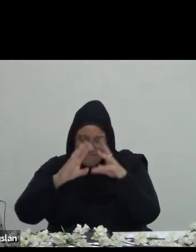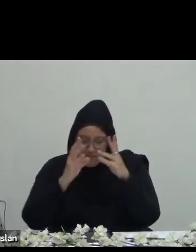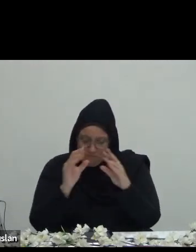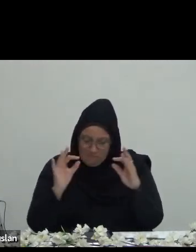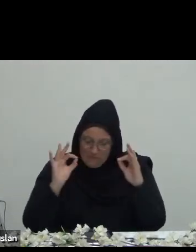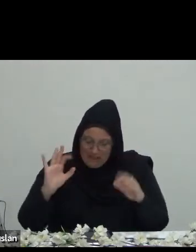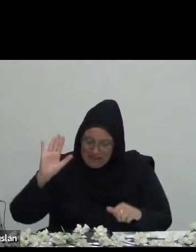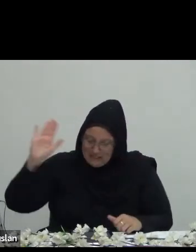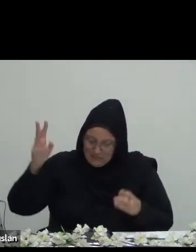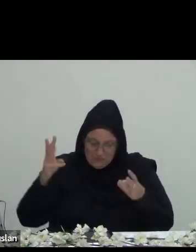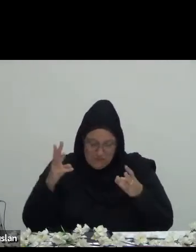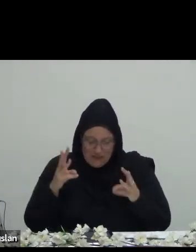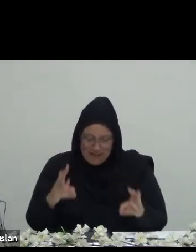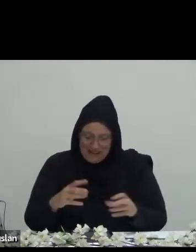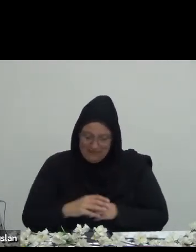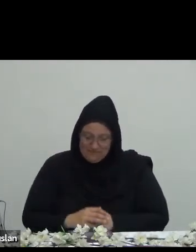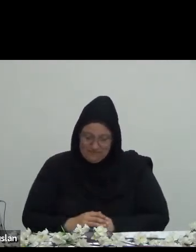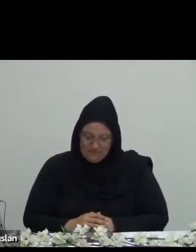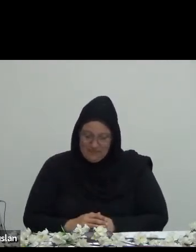الجبار